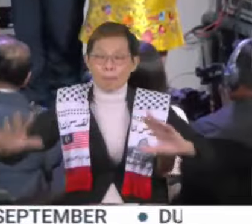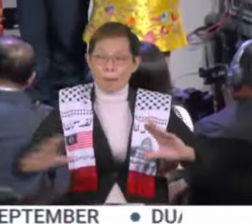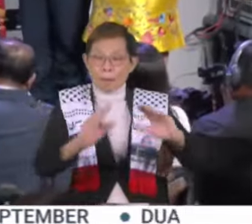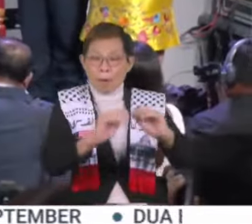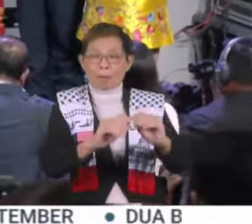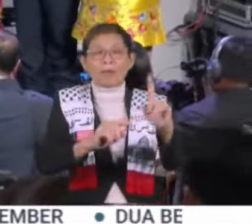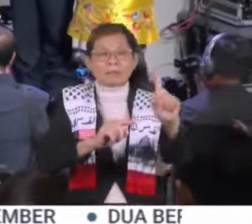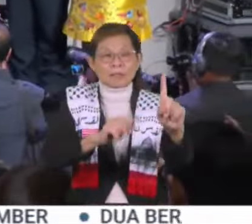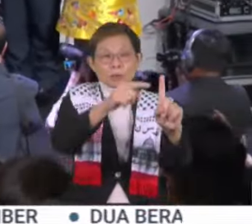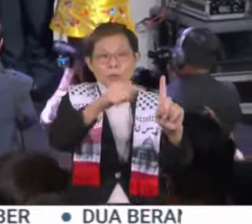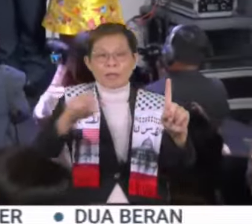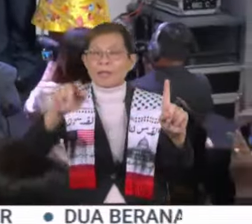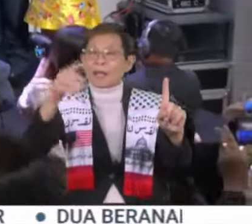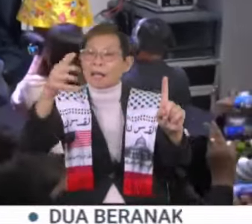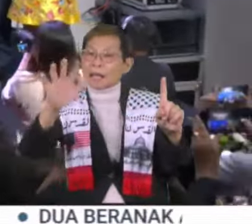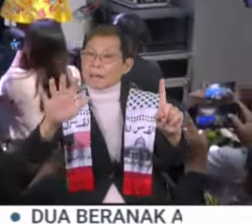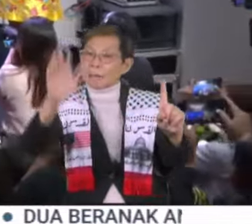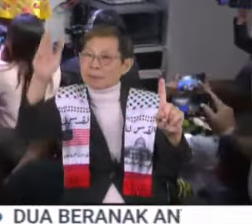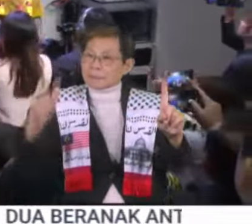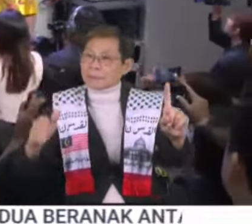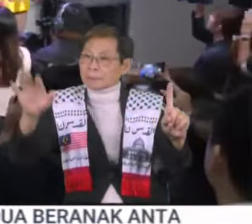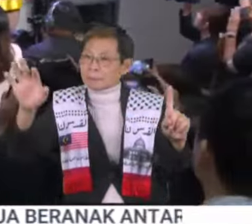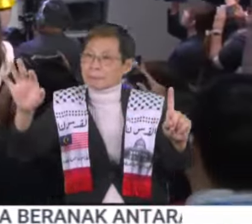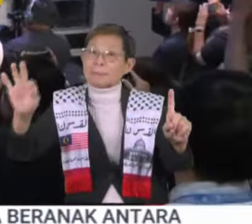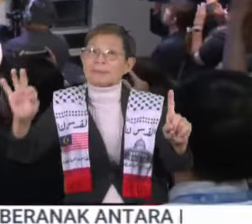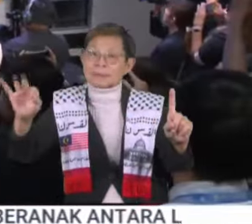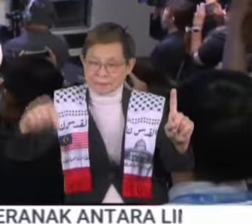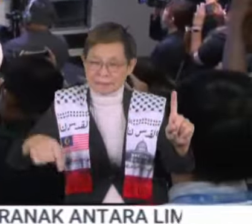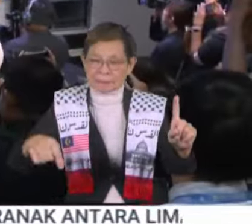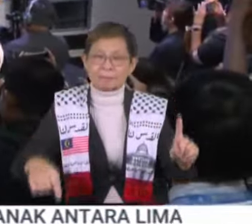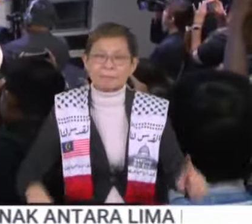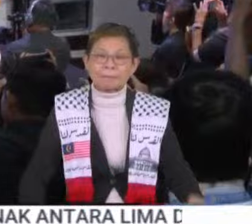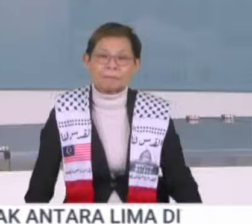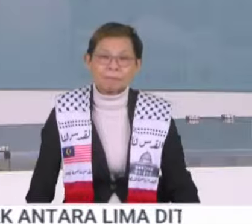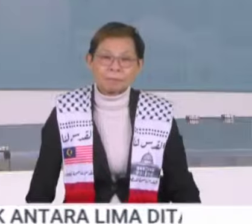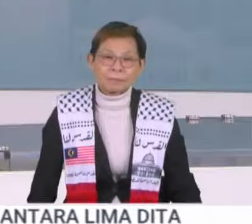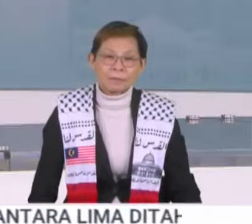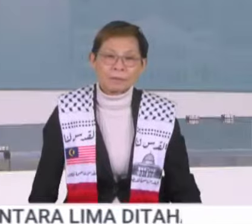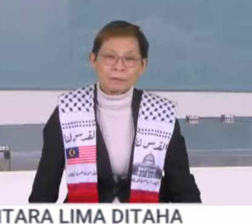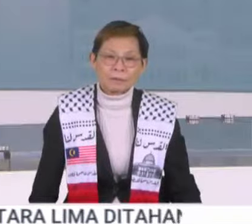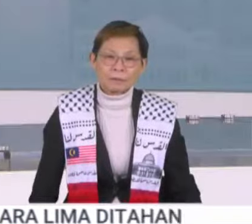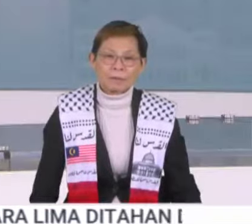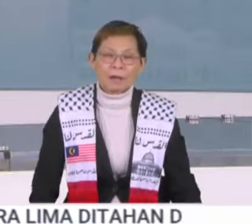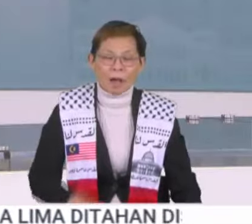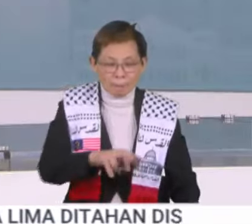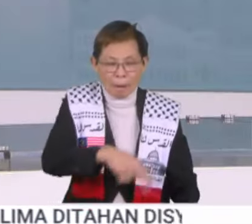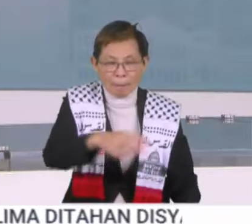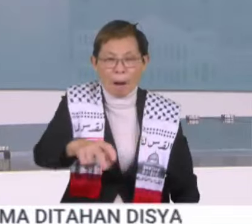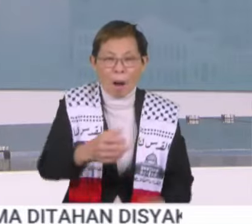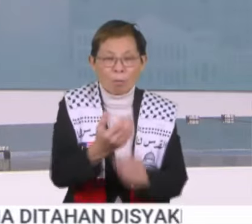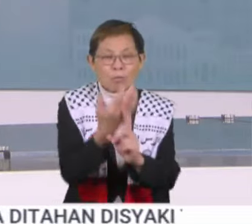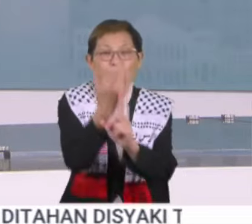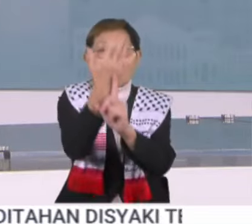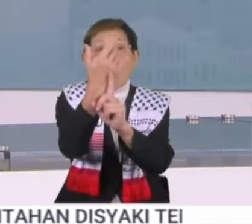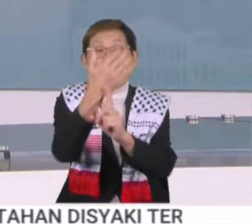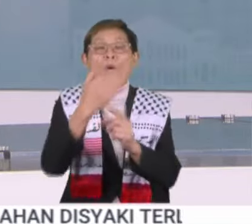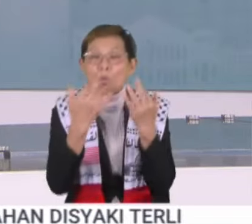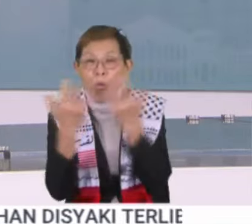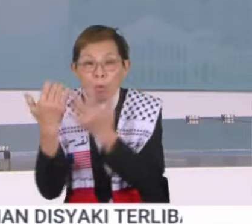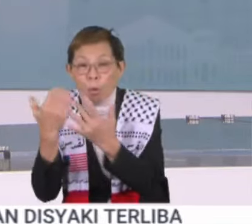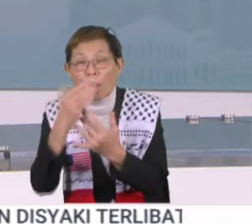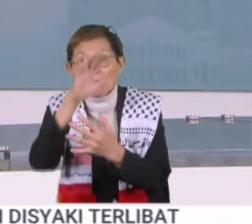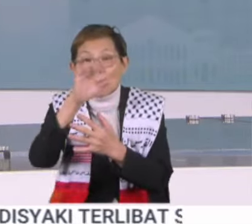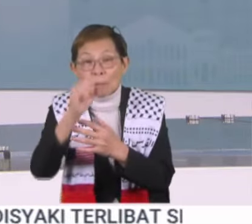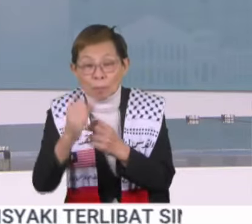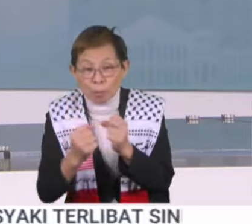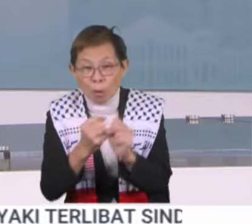berlangsung dari 1 hingga 5 September ini. Siri jelajah obor ulang tahun ke-50